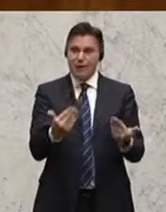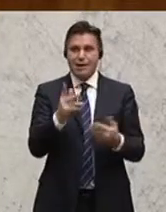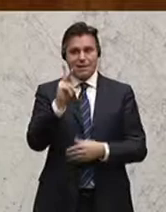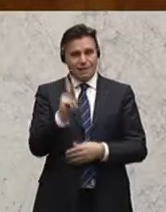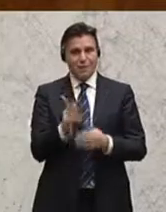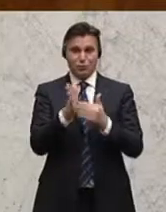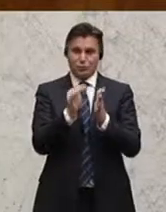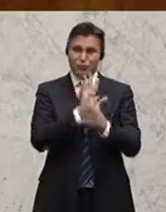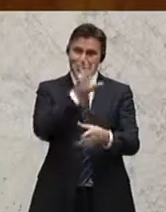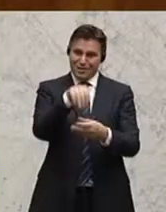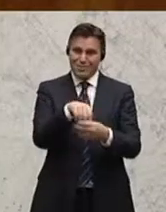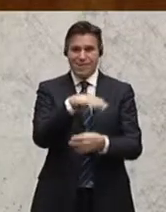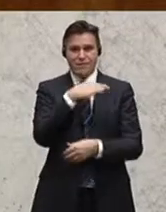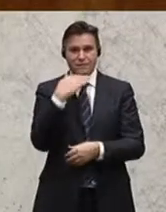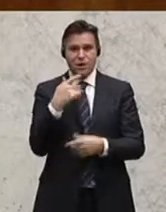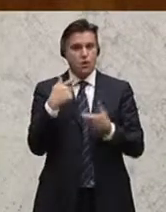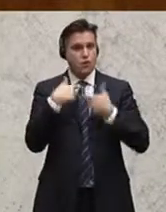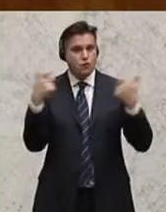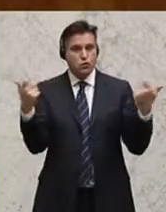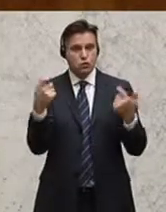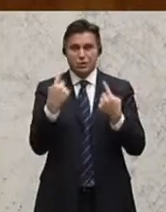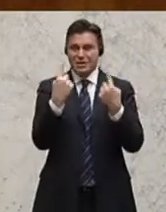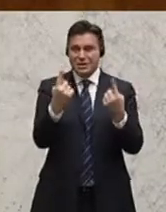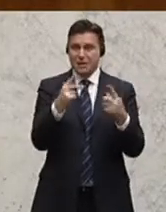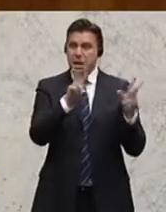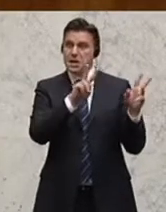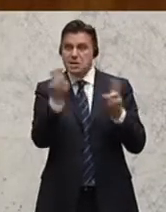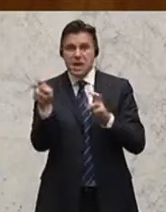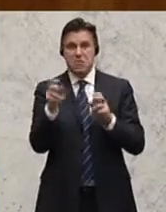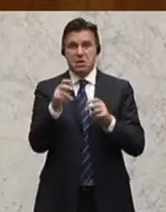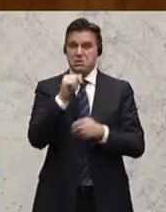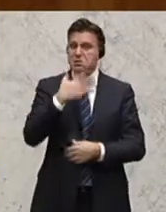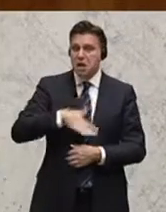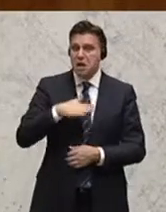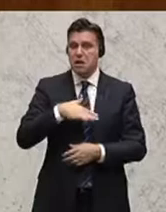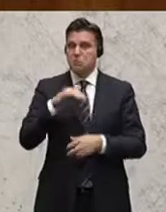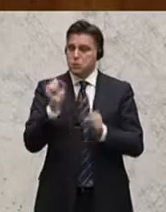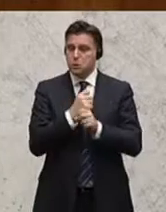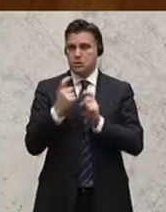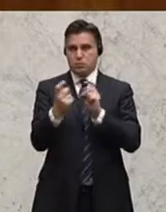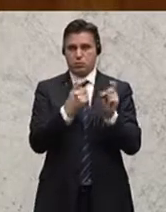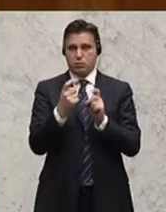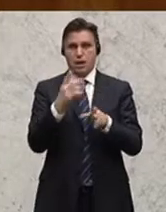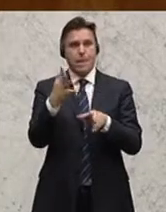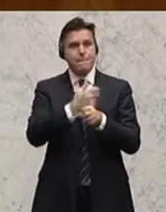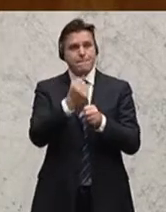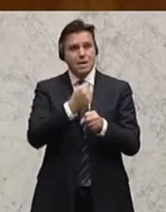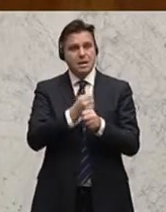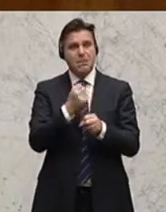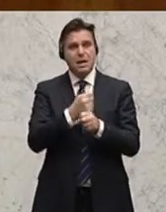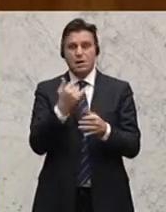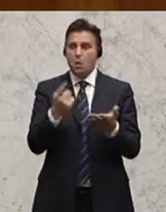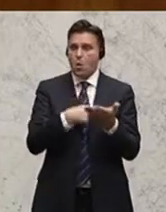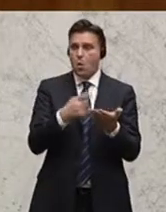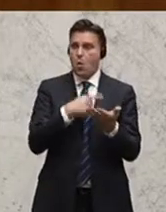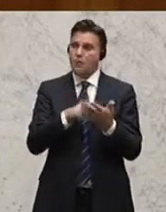so viel leisten, bei den Funktionären, die unangenehme Themen auch diskutieren und bei den Mitarbeitern, die jeden Tag auf noch